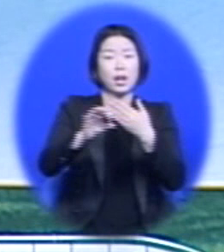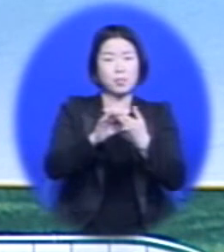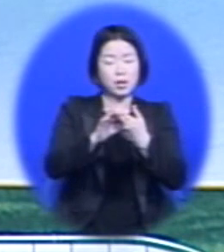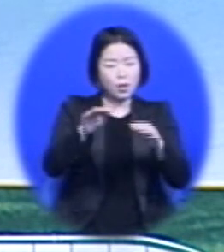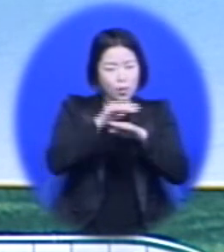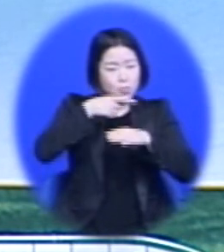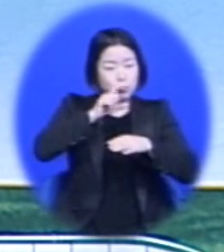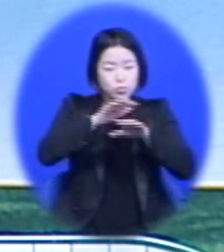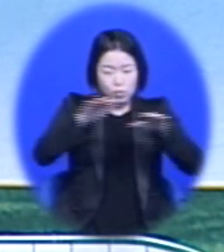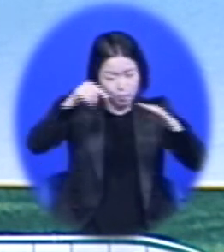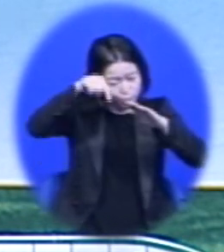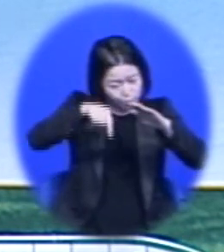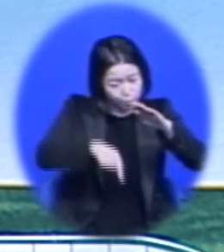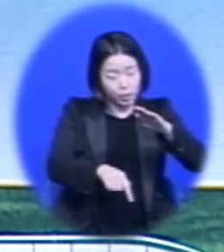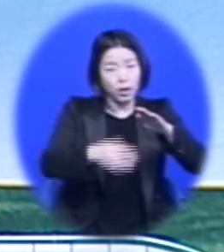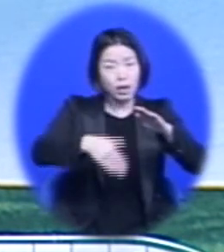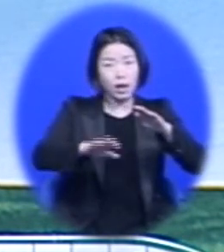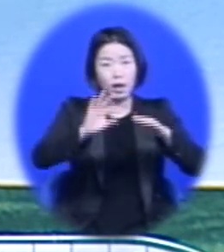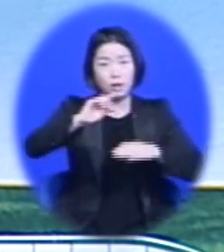그는 빠져 죽지 않습니다.